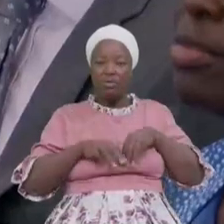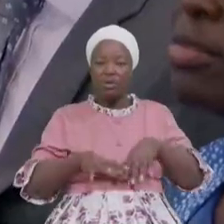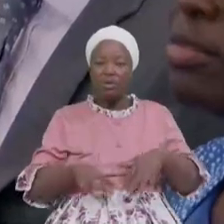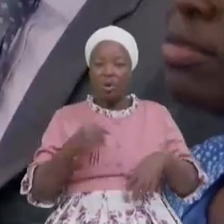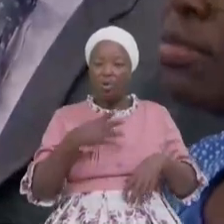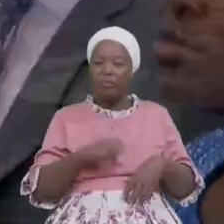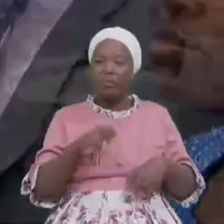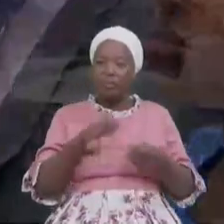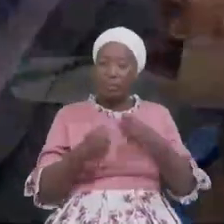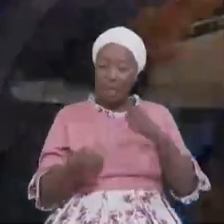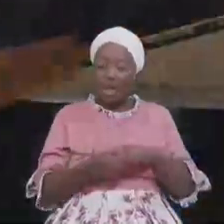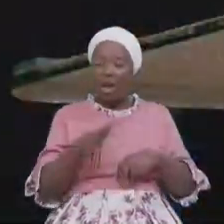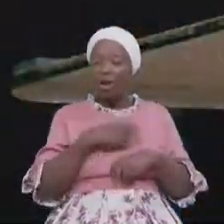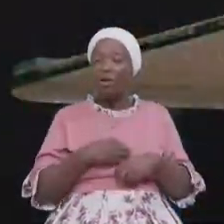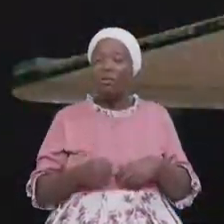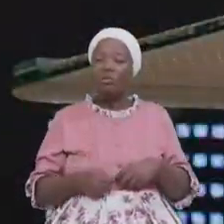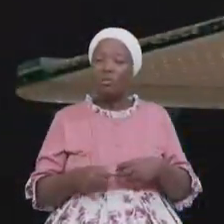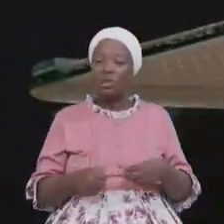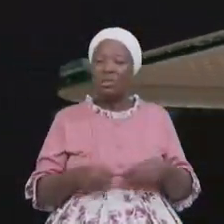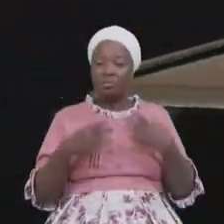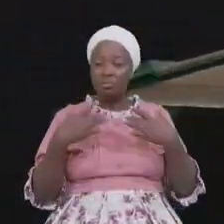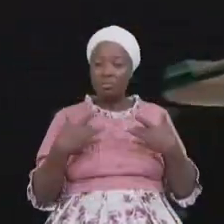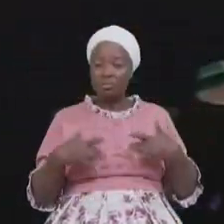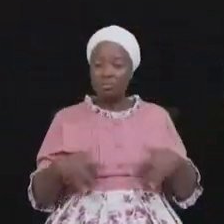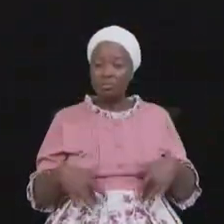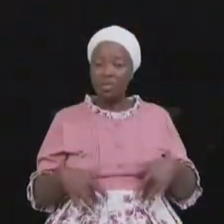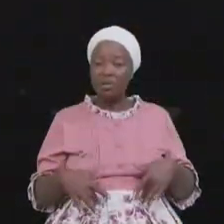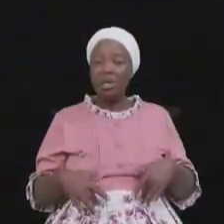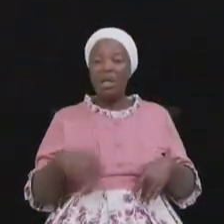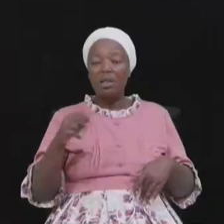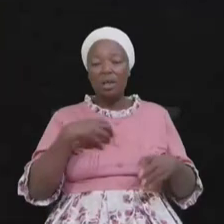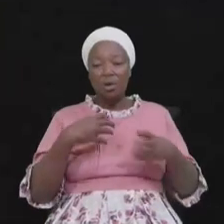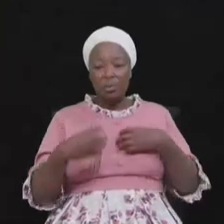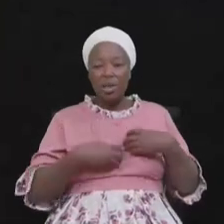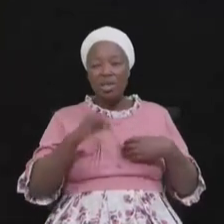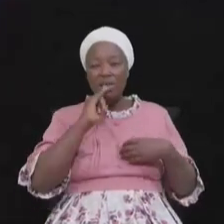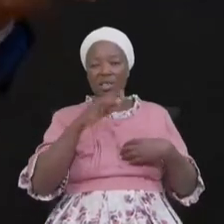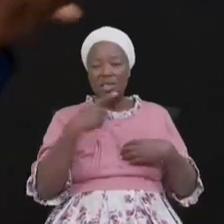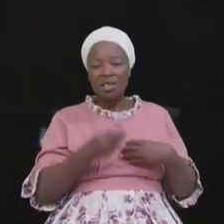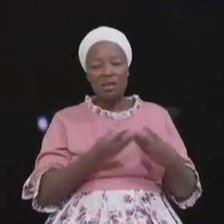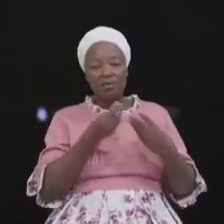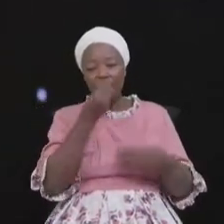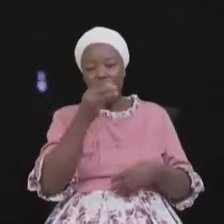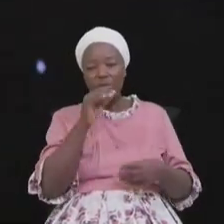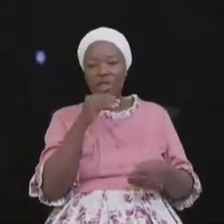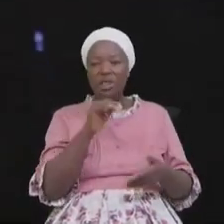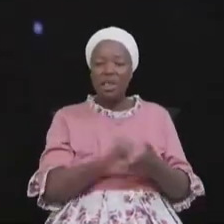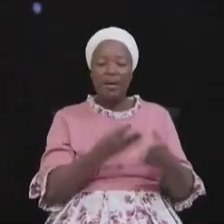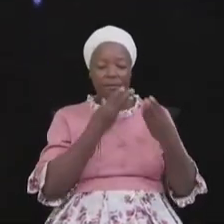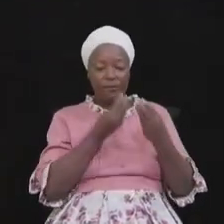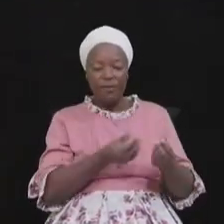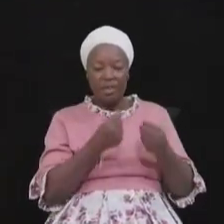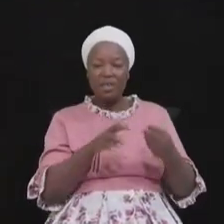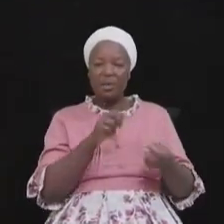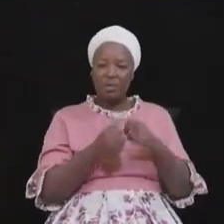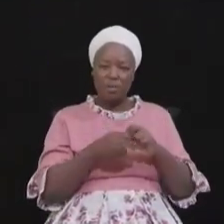désespoir. Les plaintes constituent la nourriture des problèmes et qui les font grandir. Affame ce